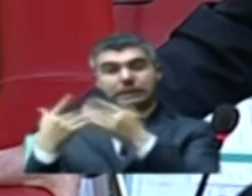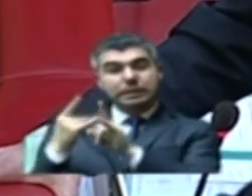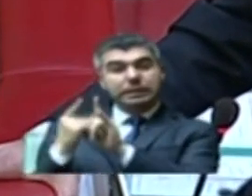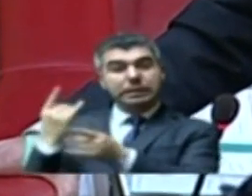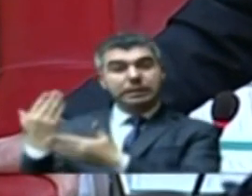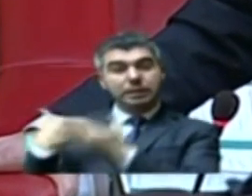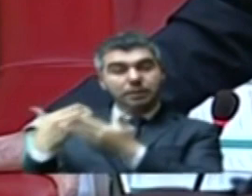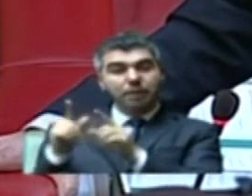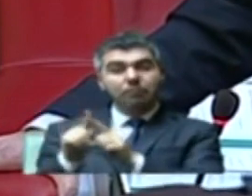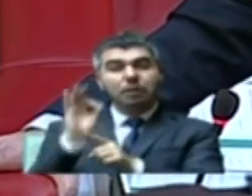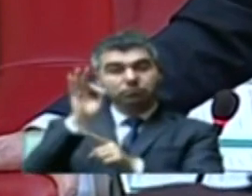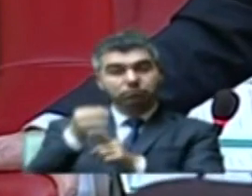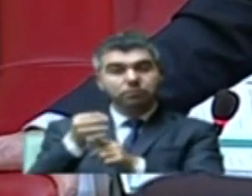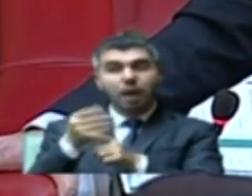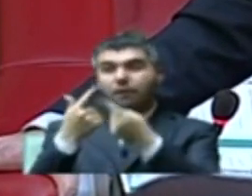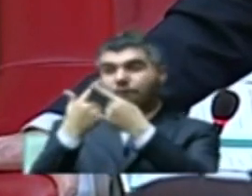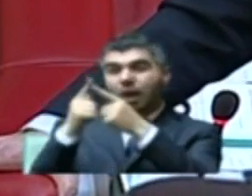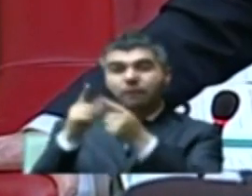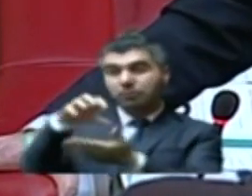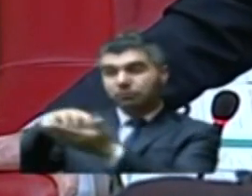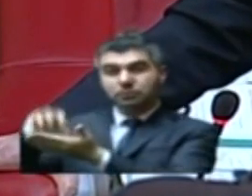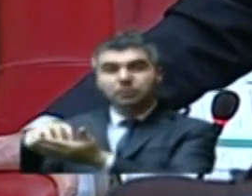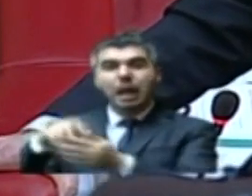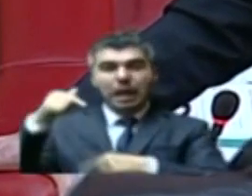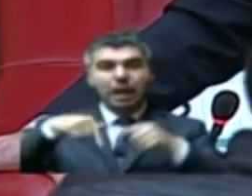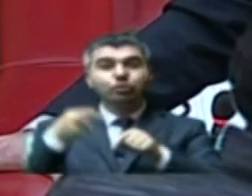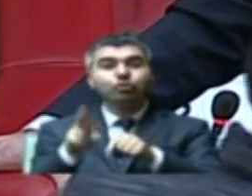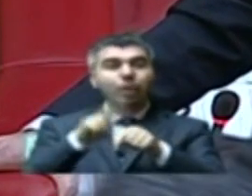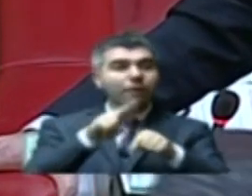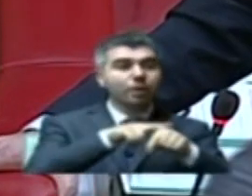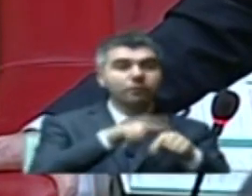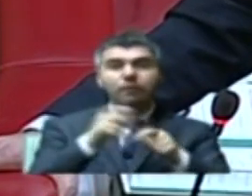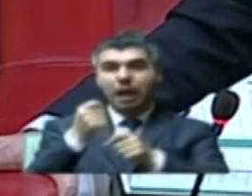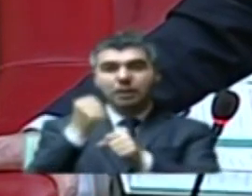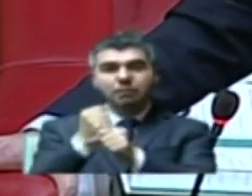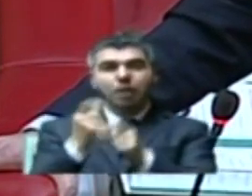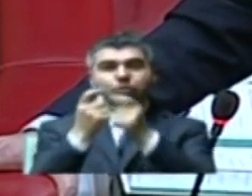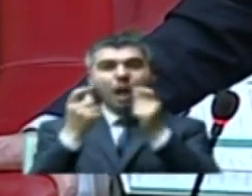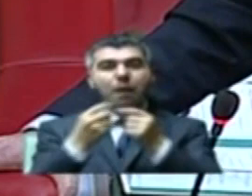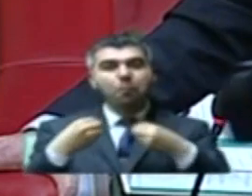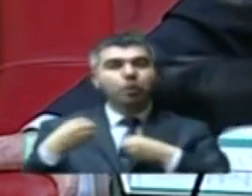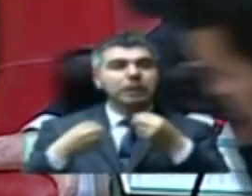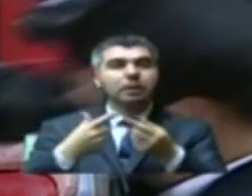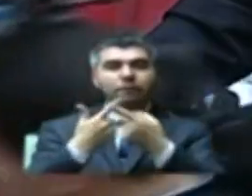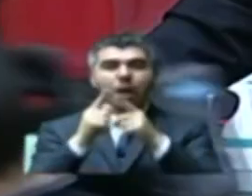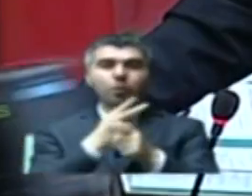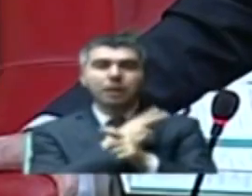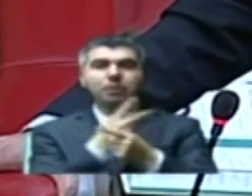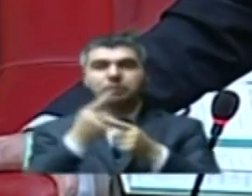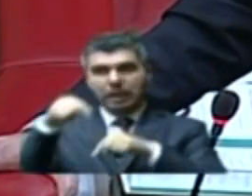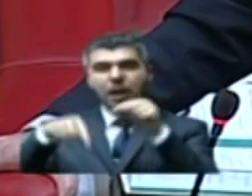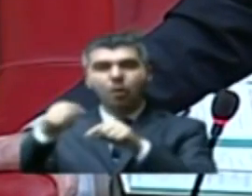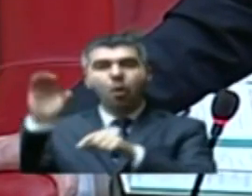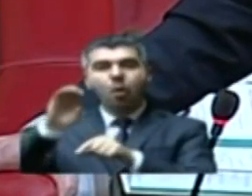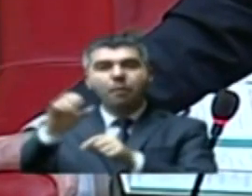حضورهم كصناع قرار في مجموعة من الدول، واللي يمكن ماشي يمكن غادي يكون أكيد غنى في واحد مشروع مجتمعي.